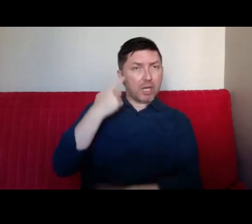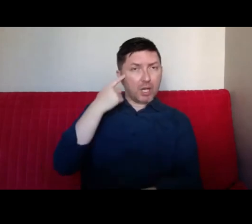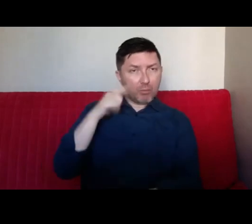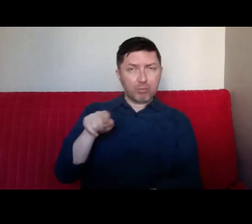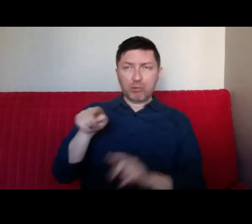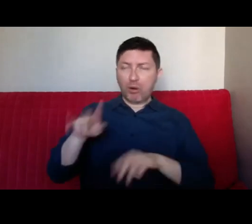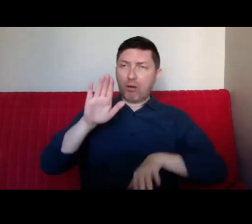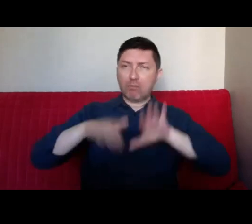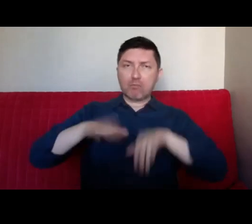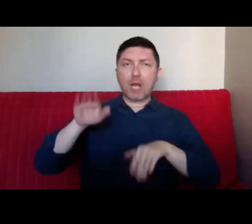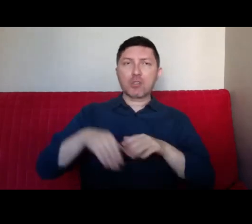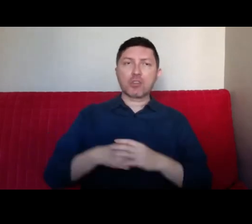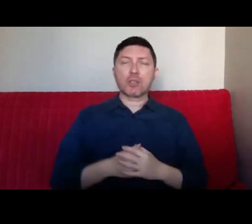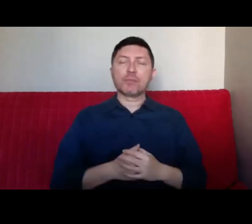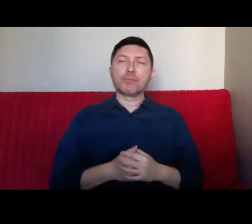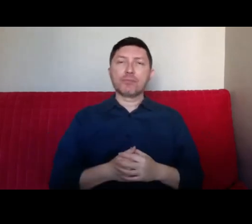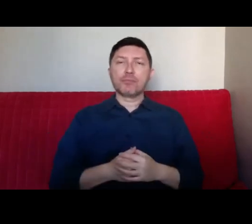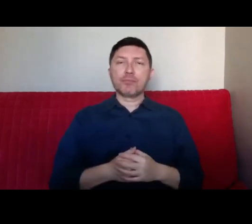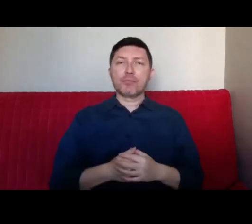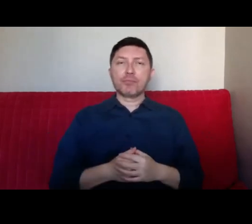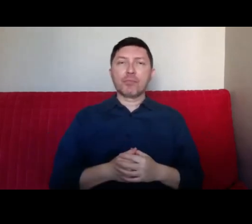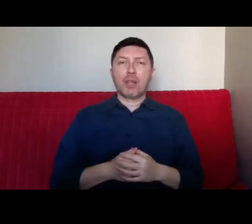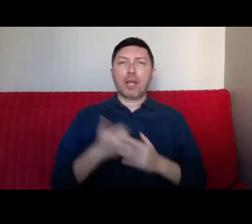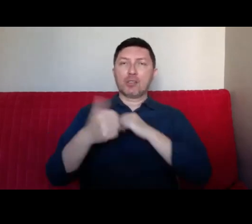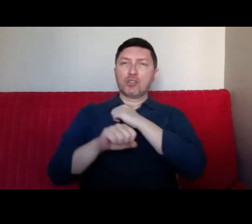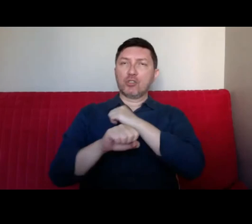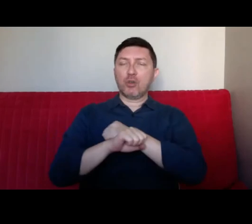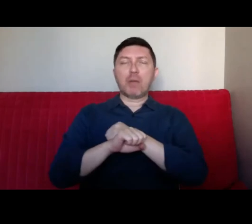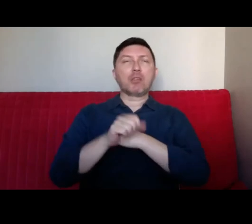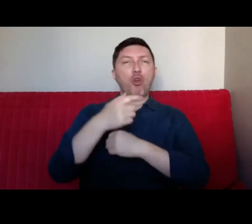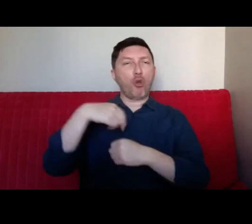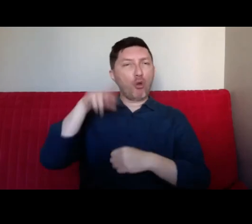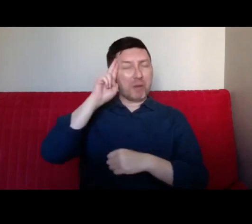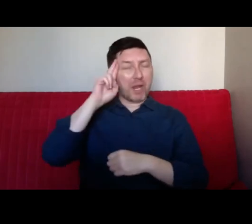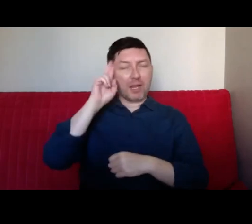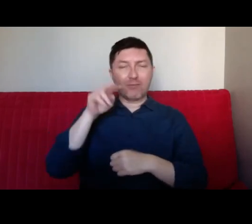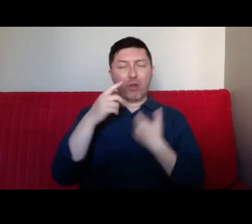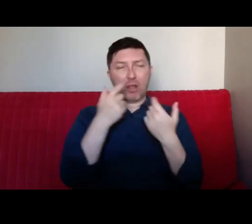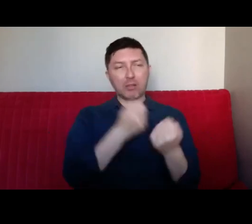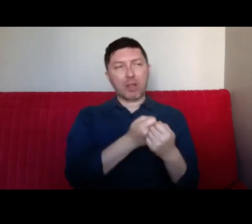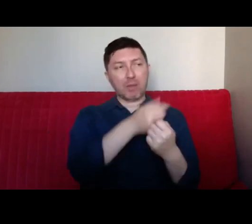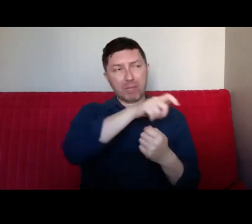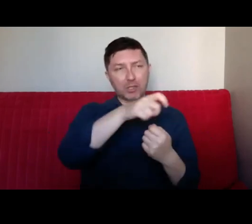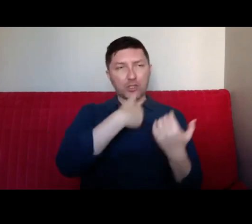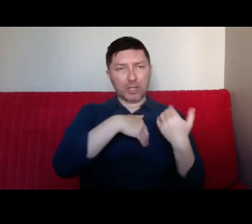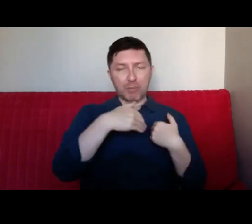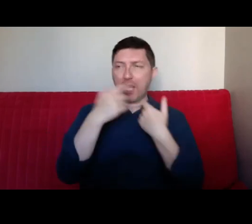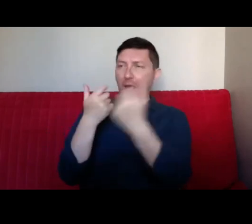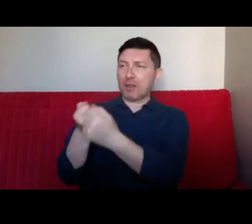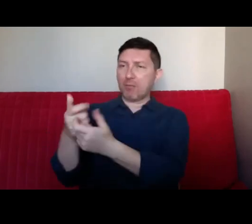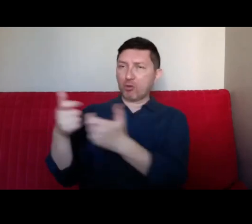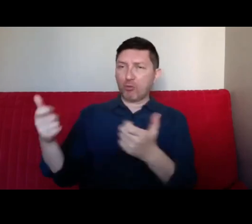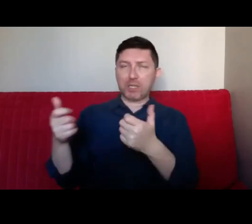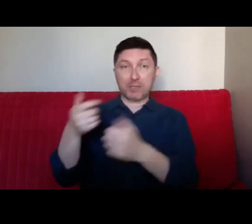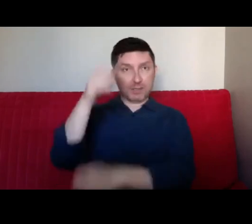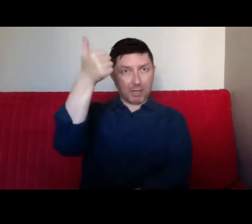semaine européenne doit être faite pour les individus et pour les entreprises et adaptée à leurs besoins. Il faut discuter avec